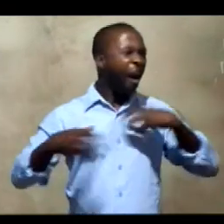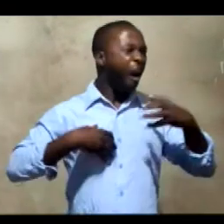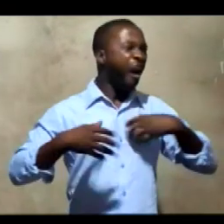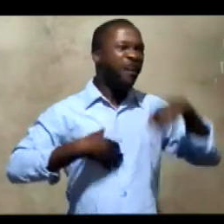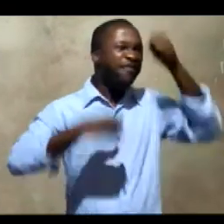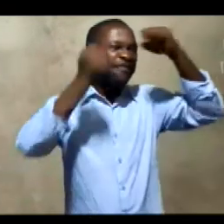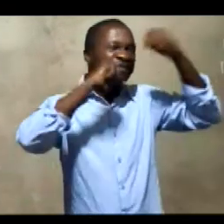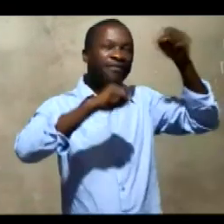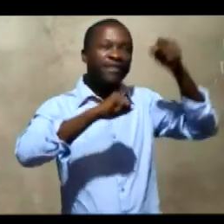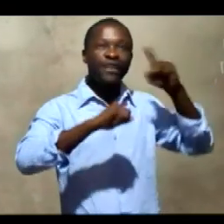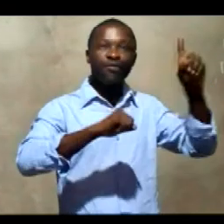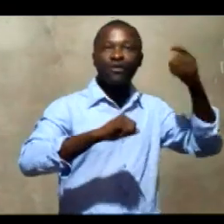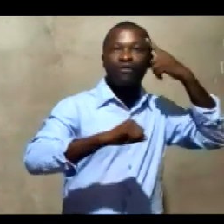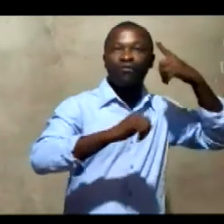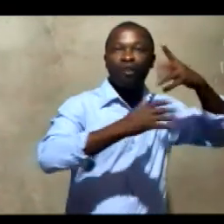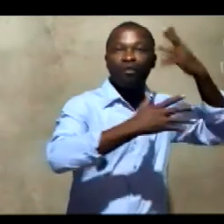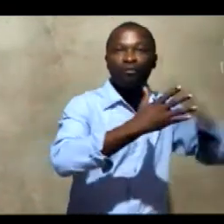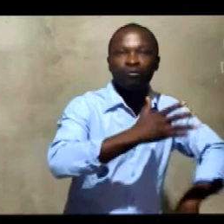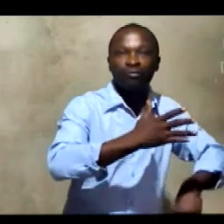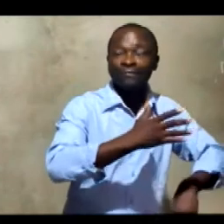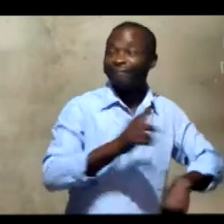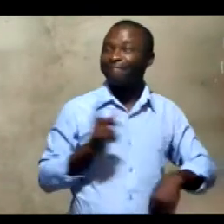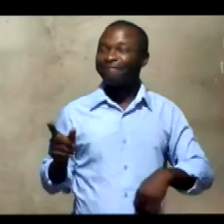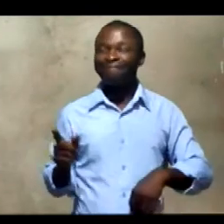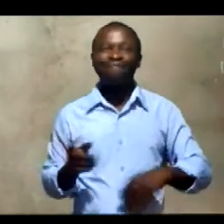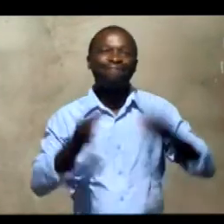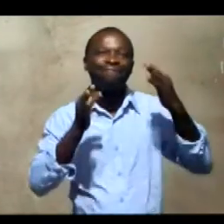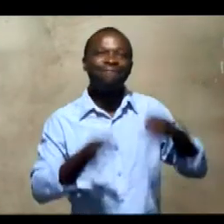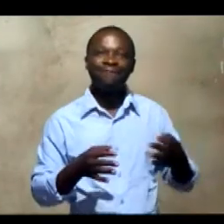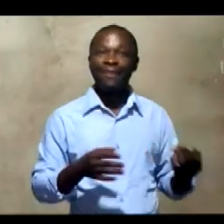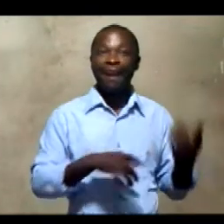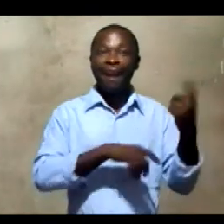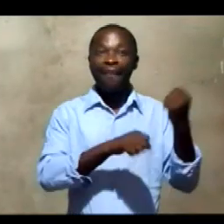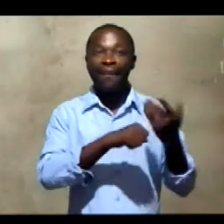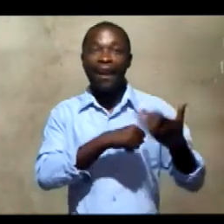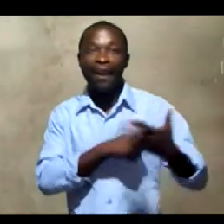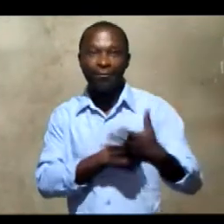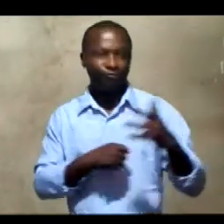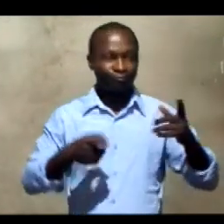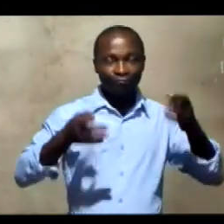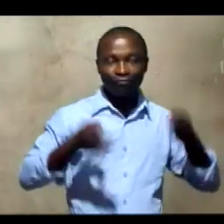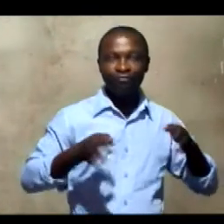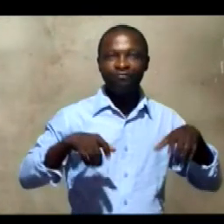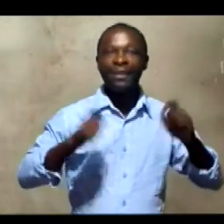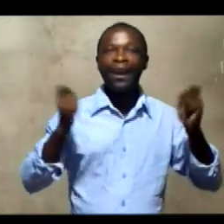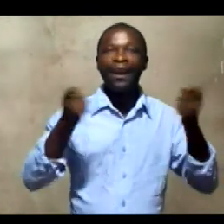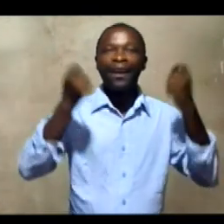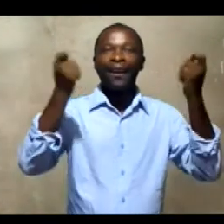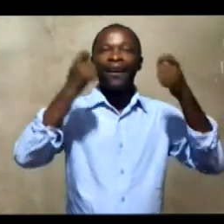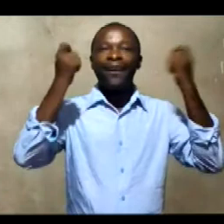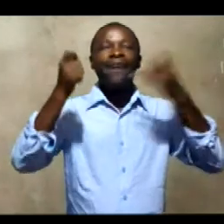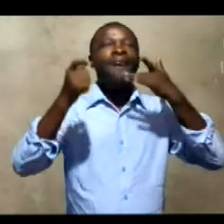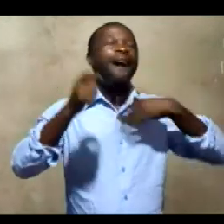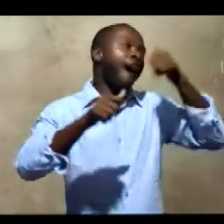la date anniversaire de la révolution. Où en est la situation socio-économique du pays et plus précisément quelle est la